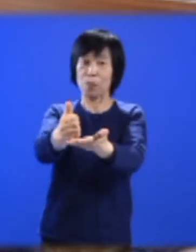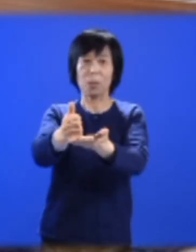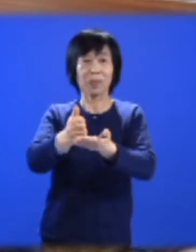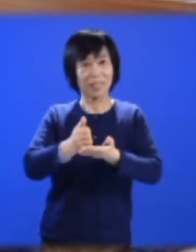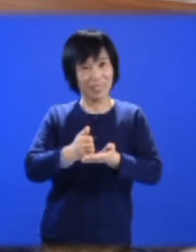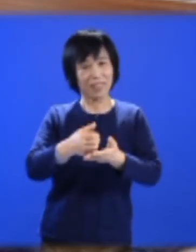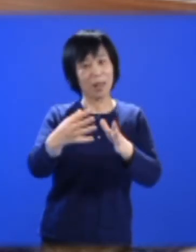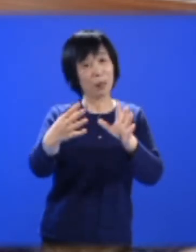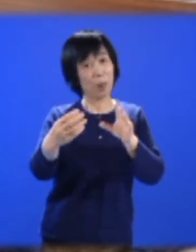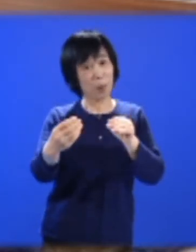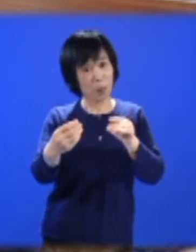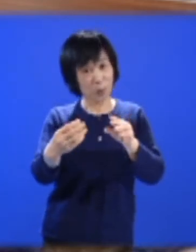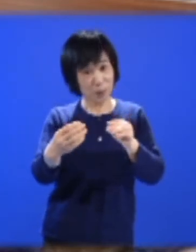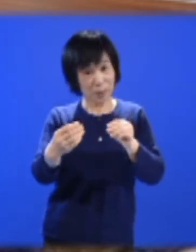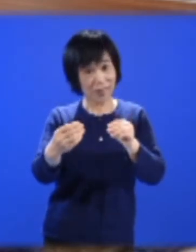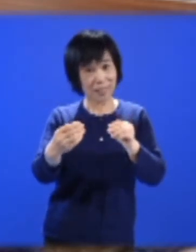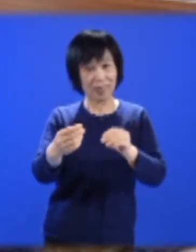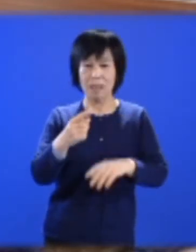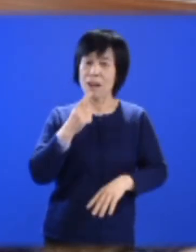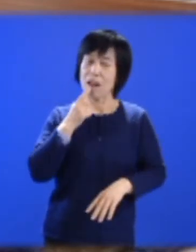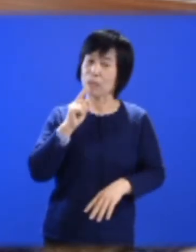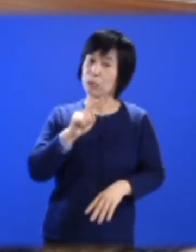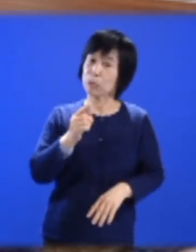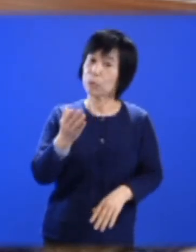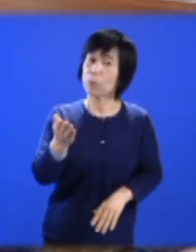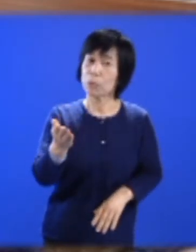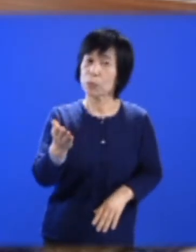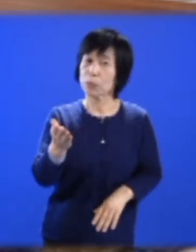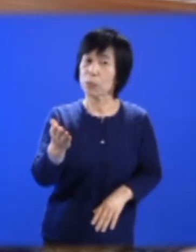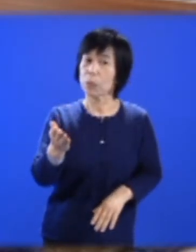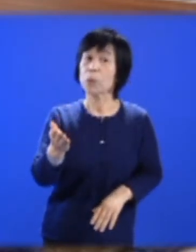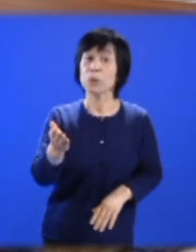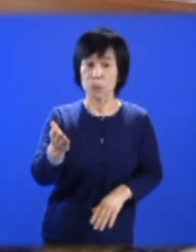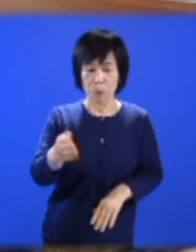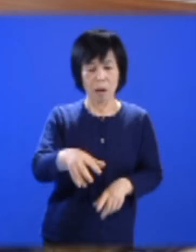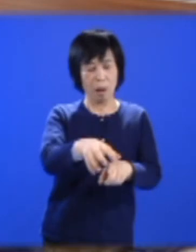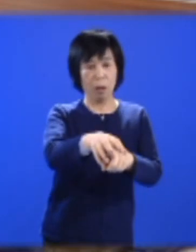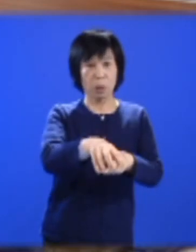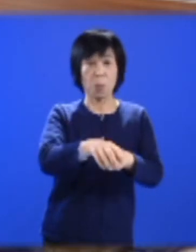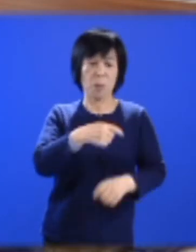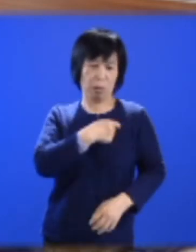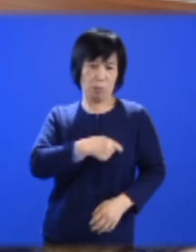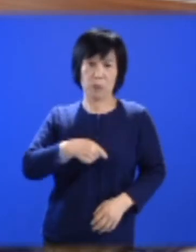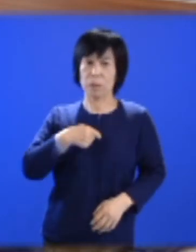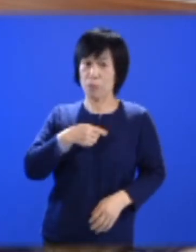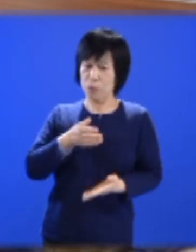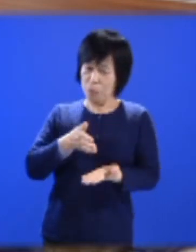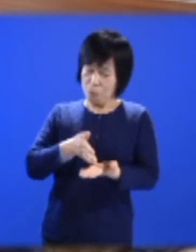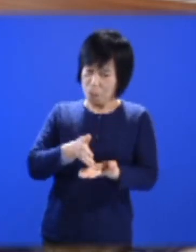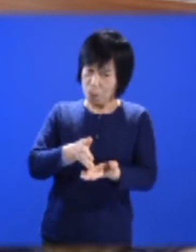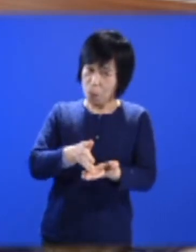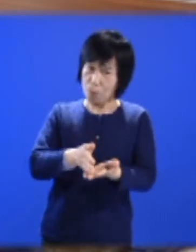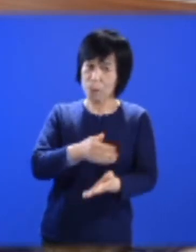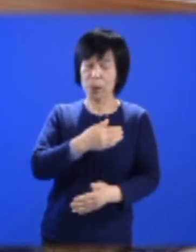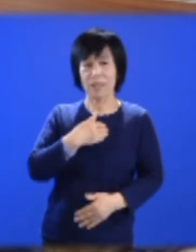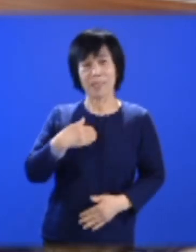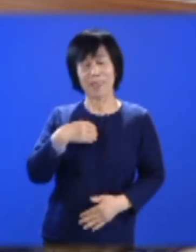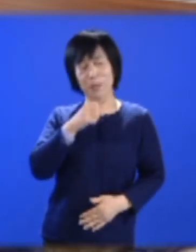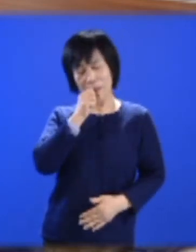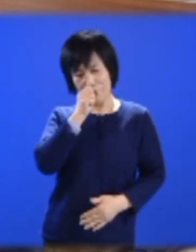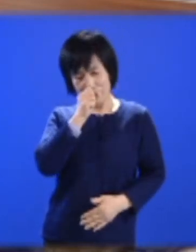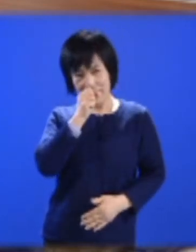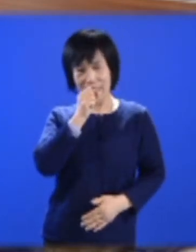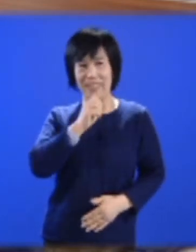ここでは消費者の声が聞けるだけでなく、茶農家の思いも伝えることができると話す清水